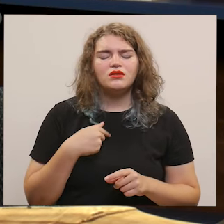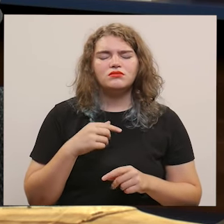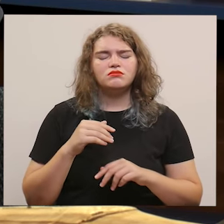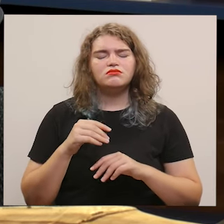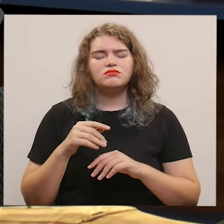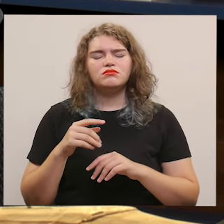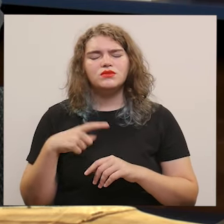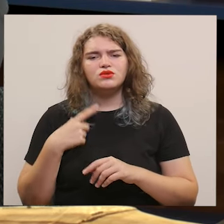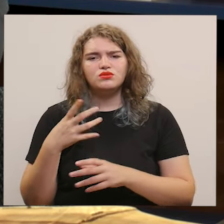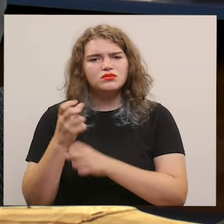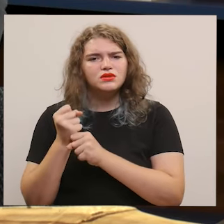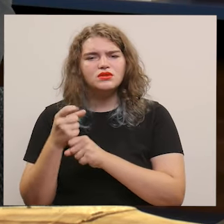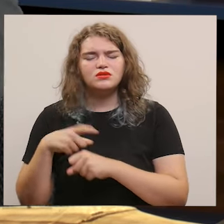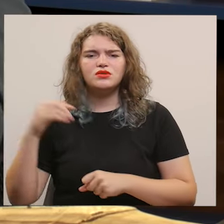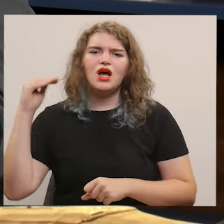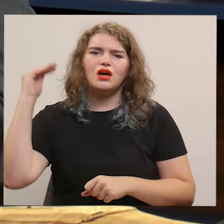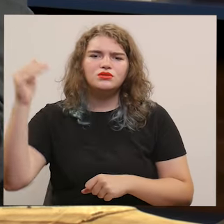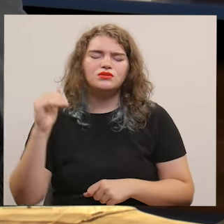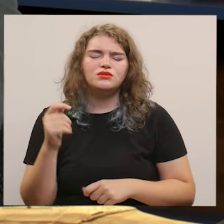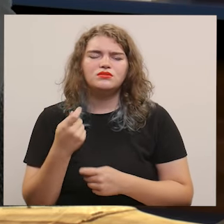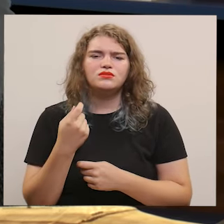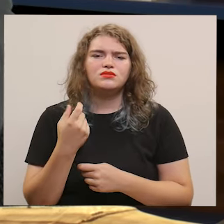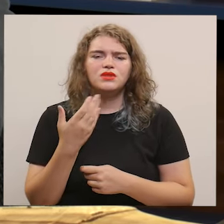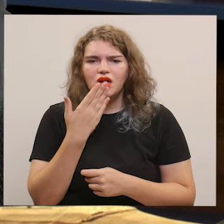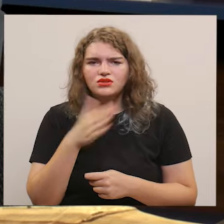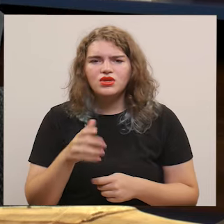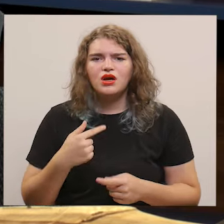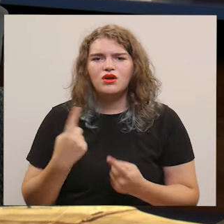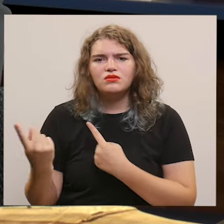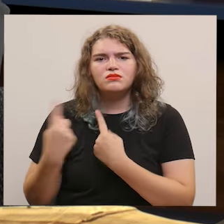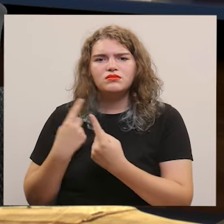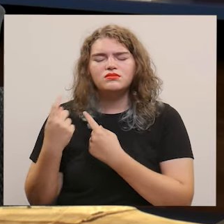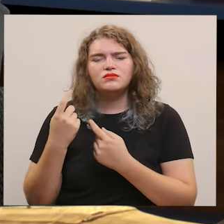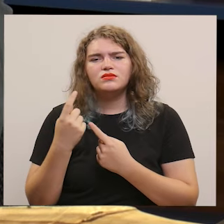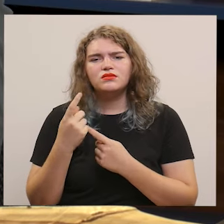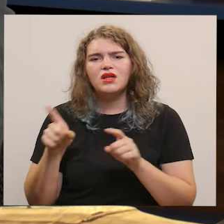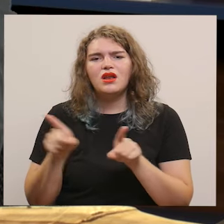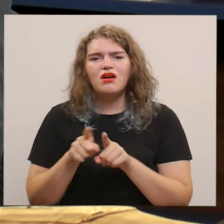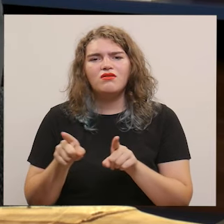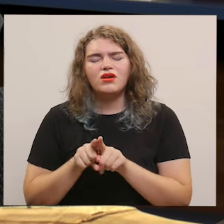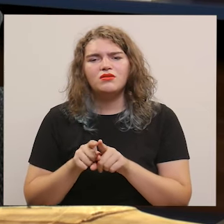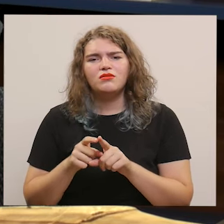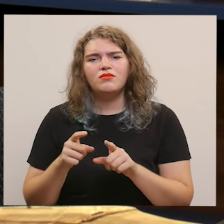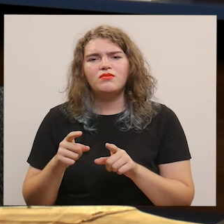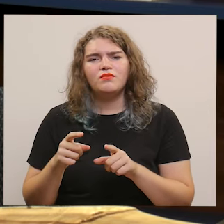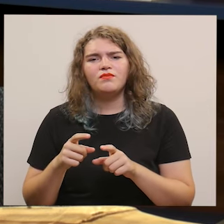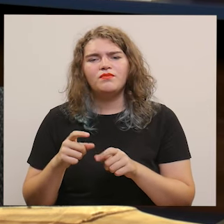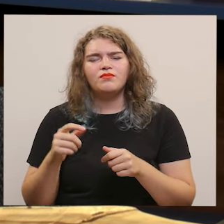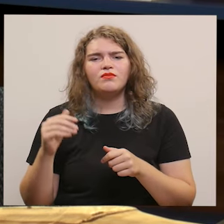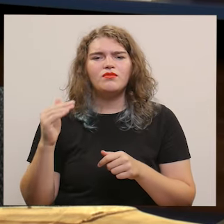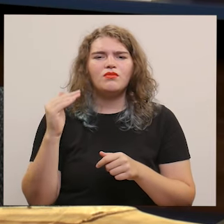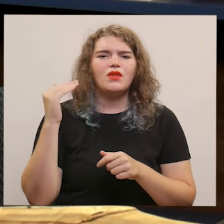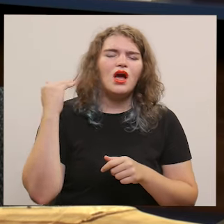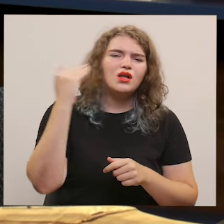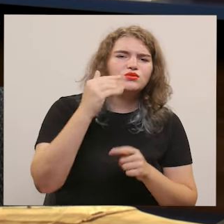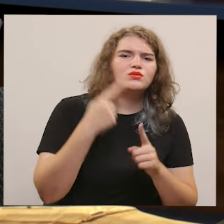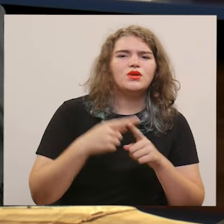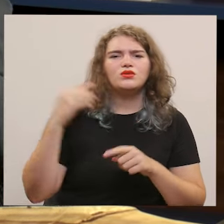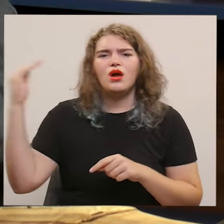deja sunt un adult și că deja cumva noi discutăm ca de la... Cumva ca un de la adult la adult. Nu mai